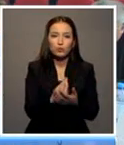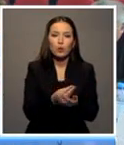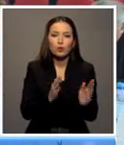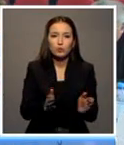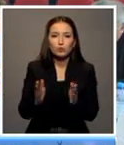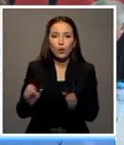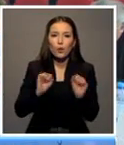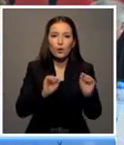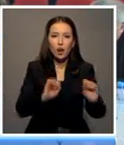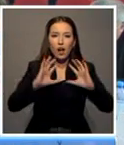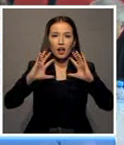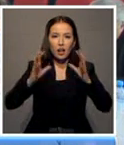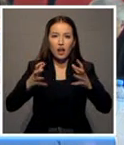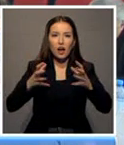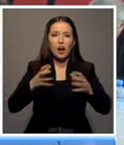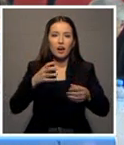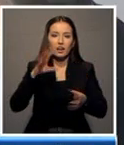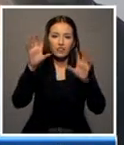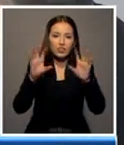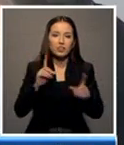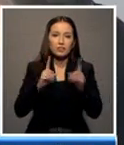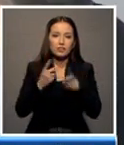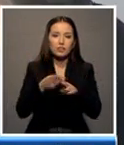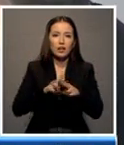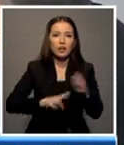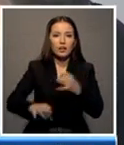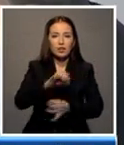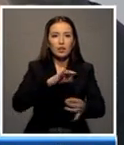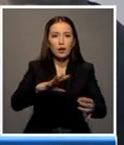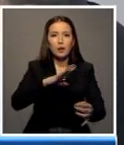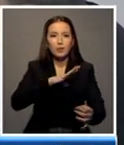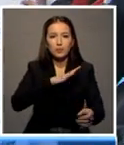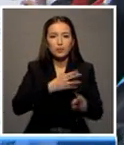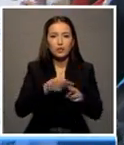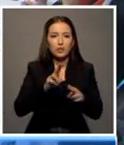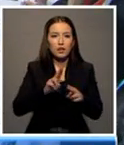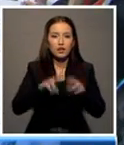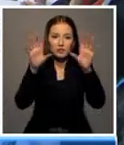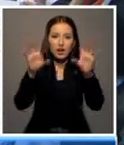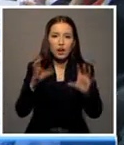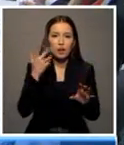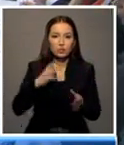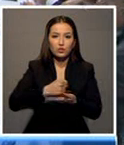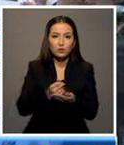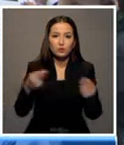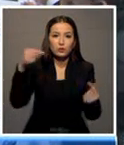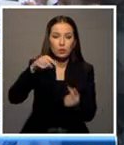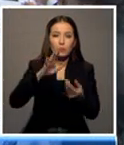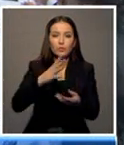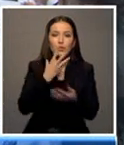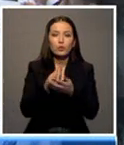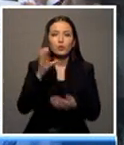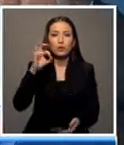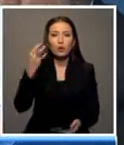бағытын арналған халықаралық конференцияға қатысқан сарапшылар осылай деді. Олардың сөзінше заң үстемдігі орнаған қоғамда әлеуметтік мәселелер мен